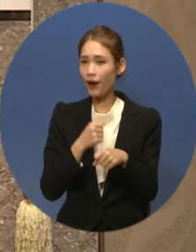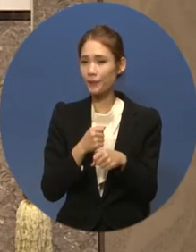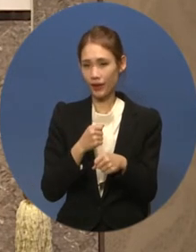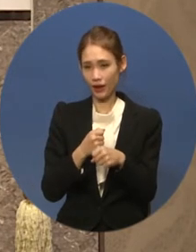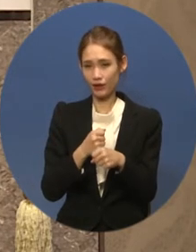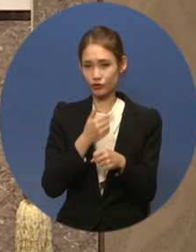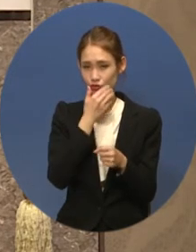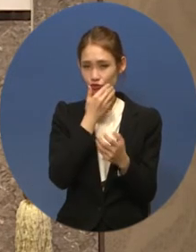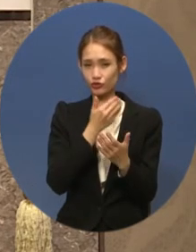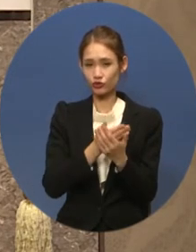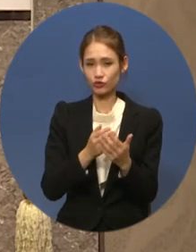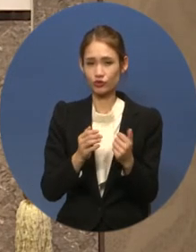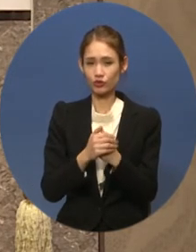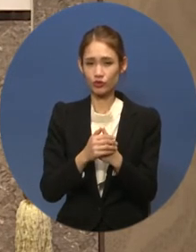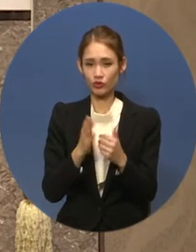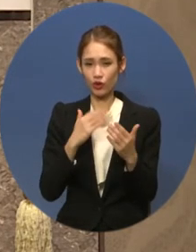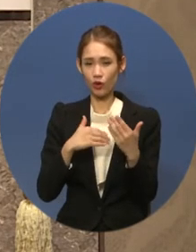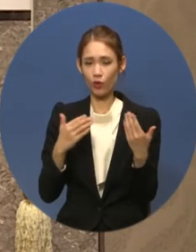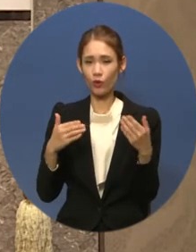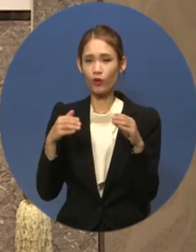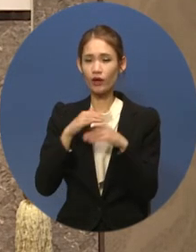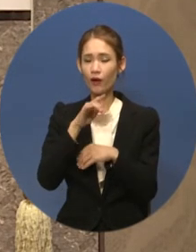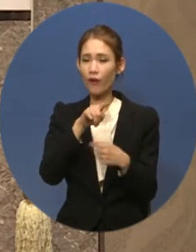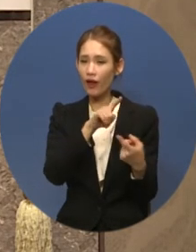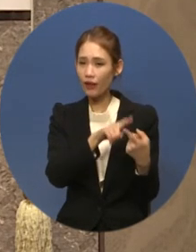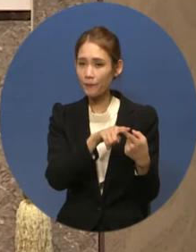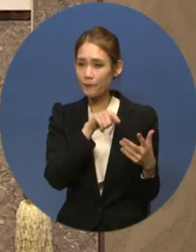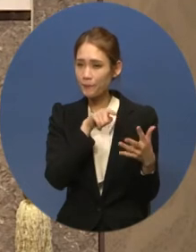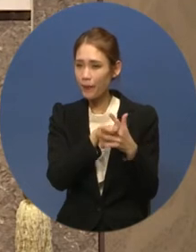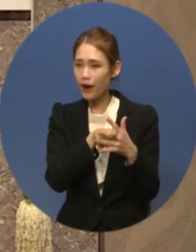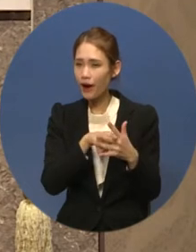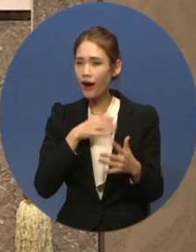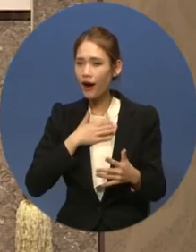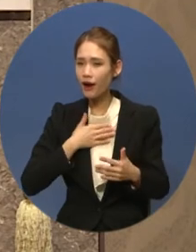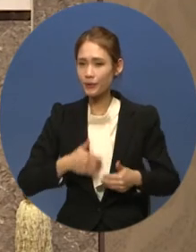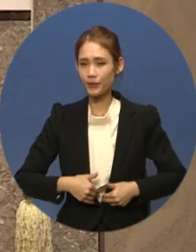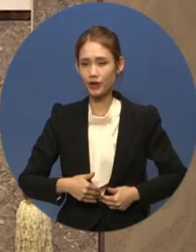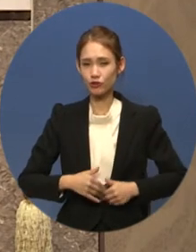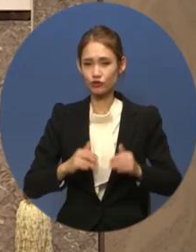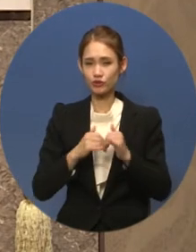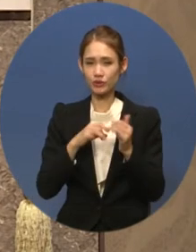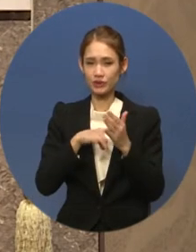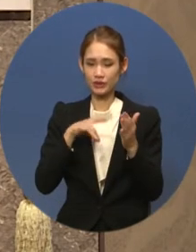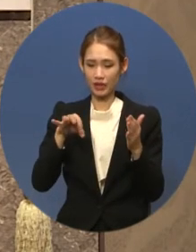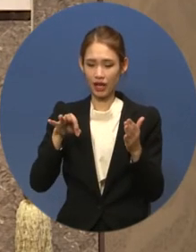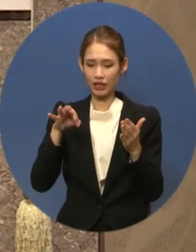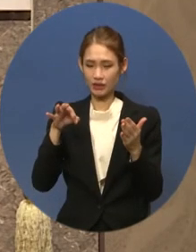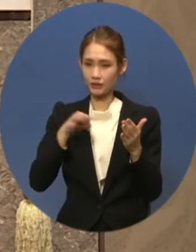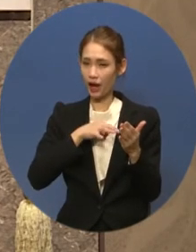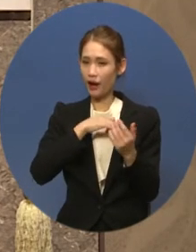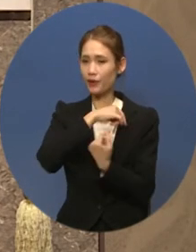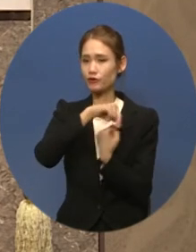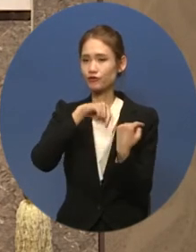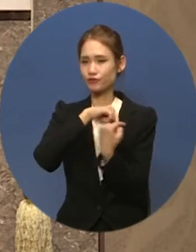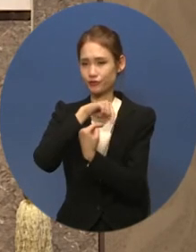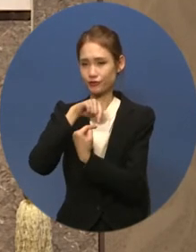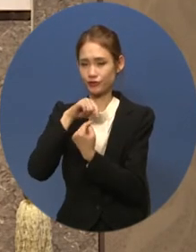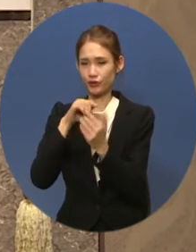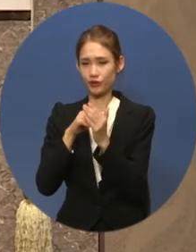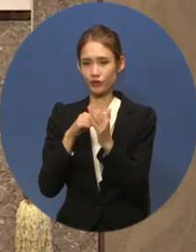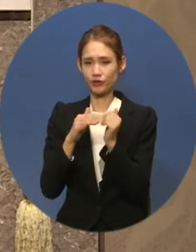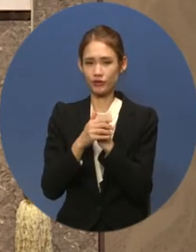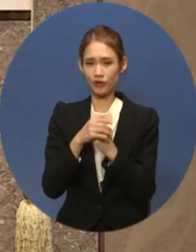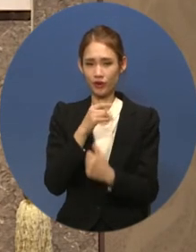생각을 합니다 그래서 공공기관을 알아야죠 당연히 에 국민의 세금으로 운영되는 이까 아니 공공기관이 이런 일을 하는 곳이고